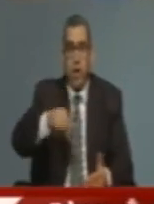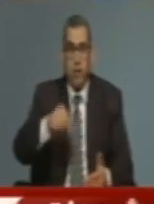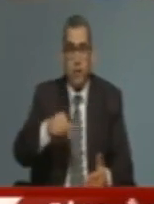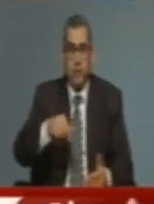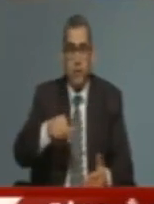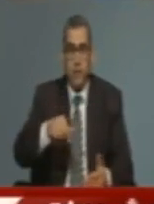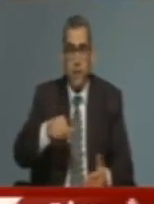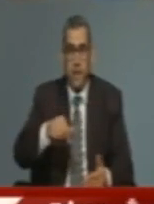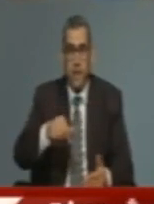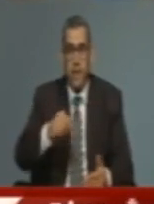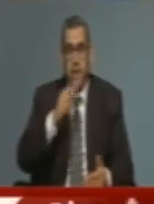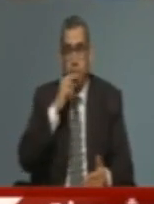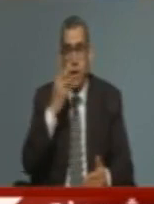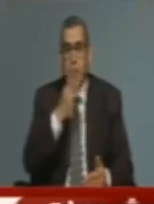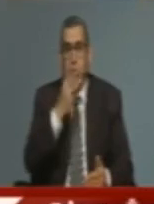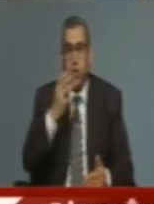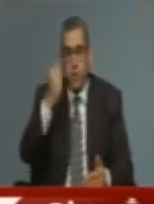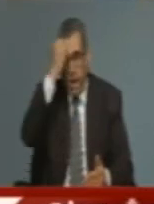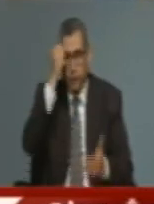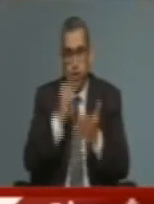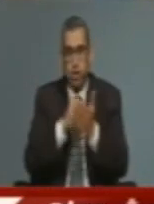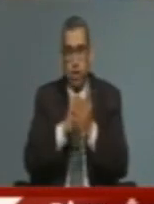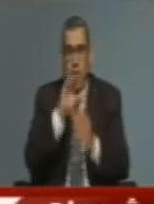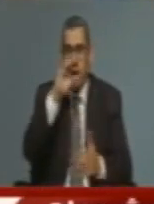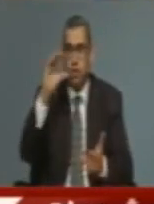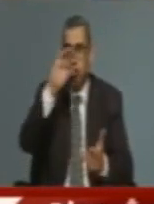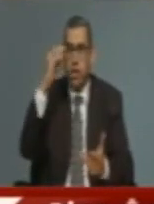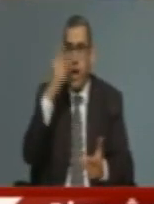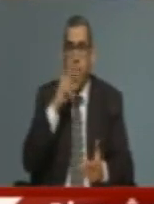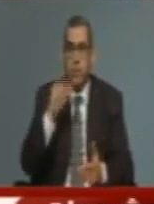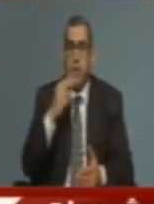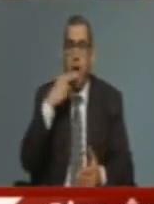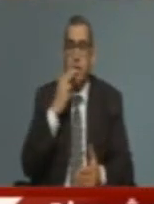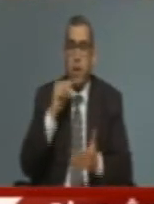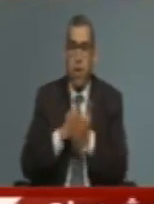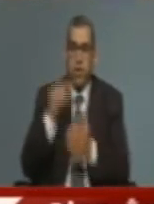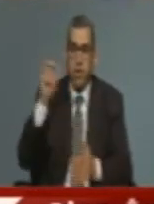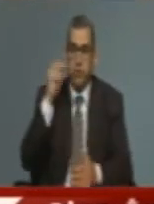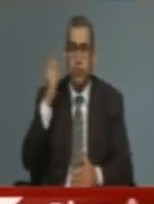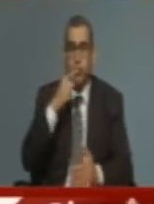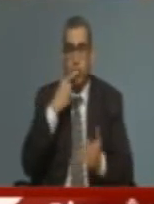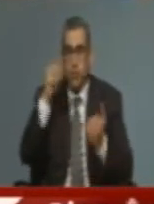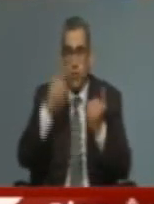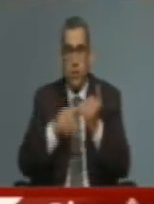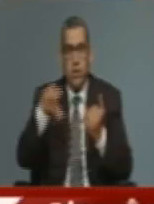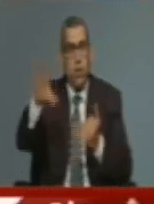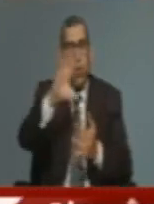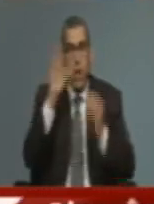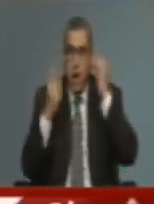احنا بنتكلم في 300,000 شقة زي اللي في الأسمرات، في اسكندرية وفي كل حتة في مصر. كم؟